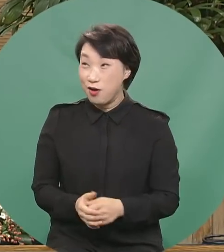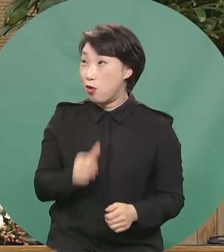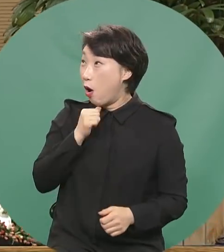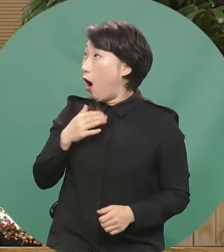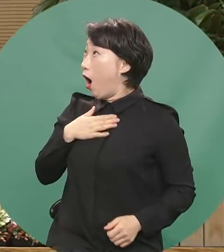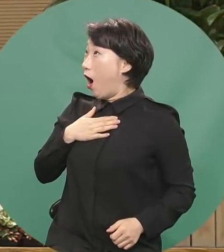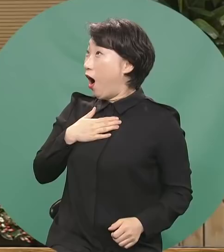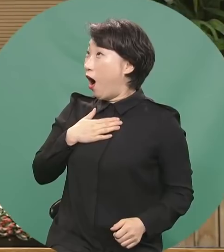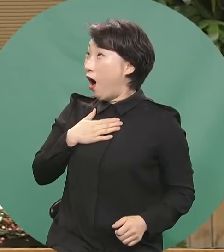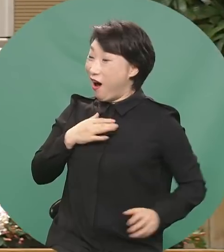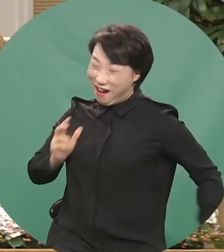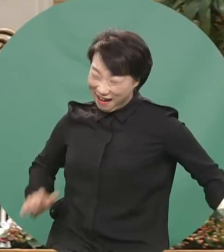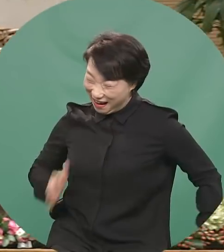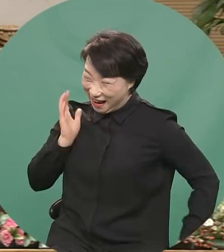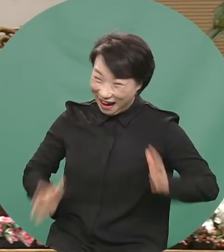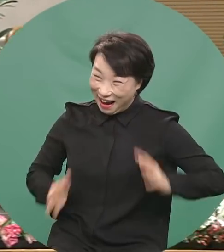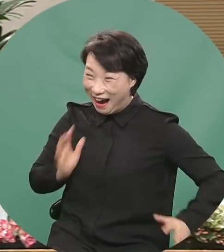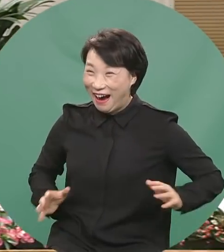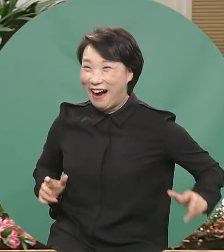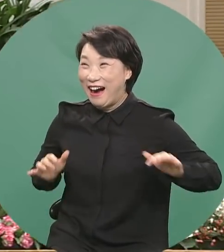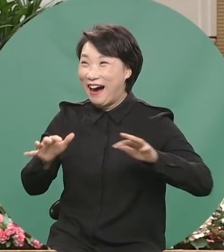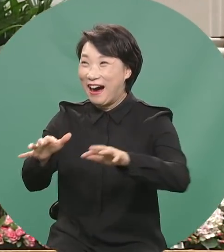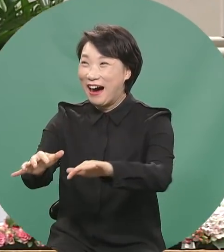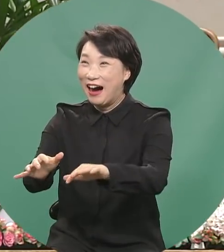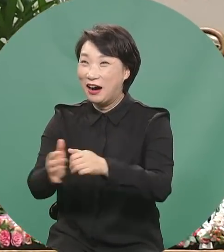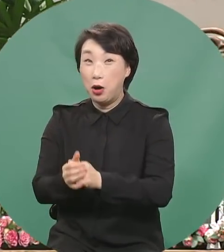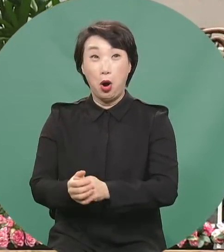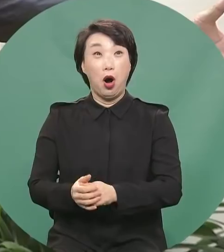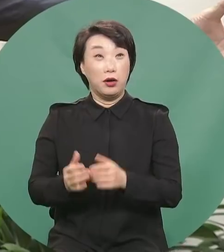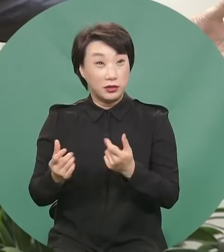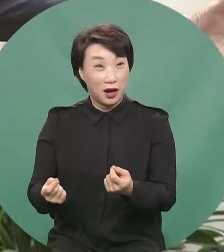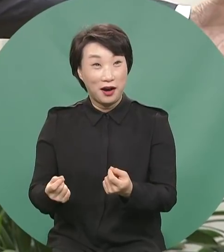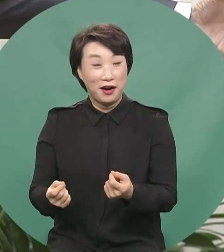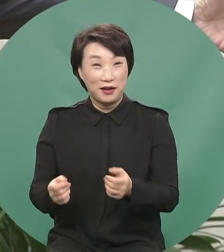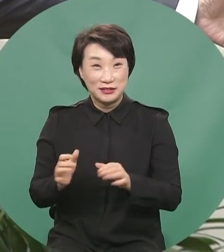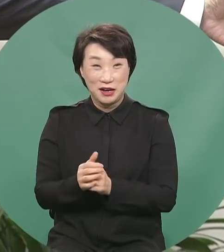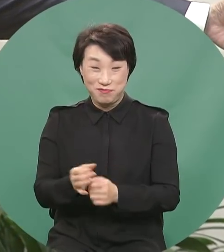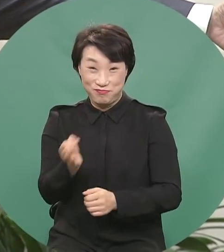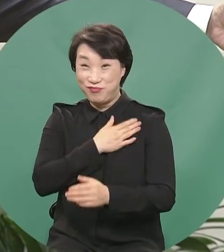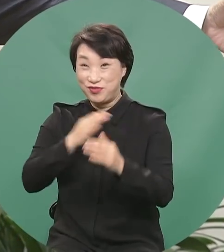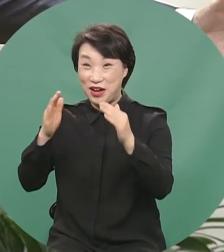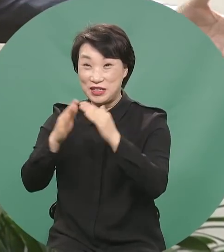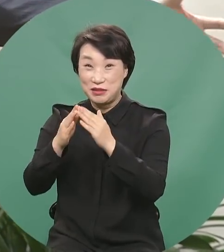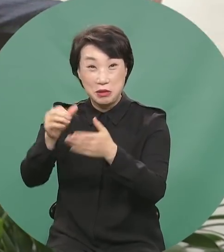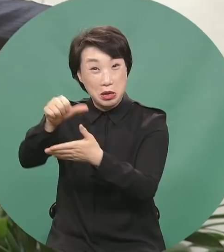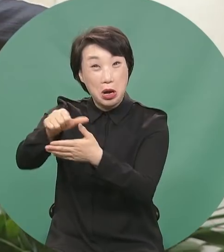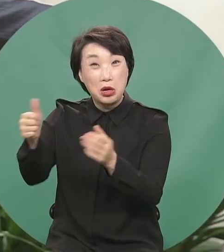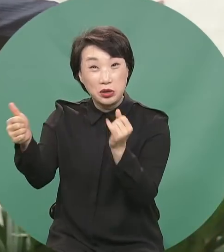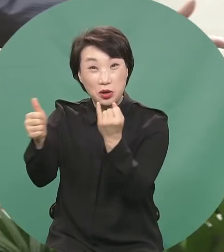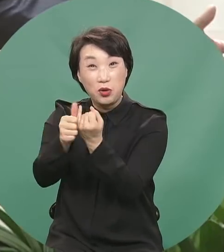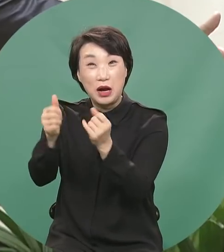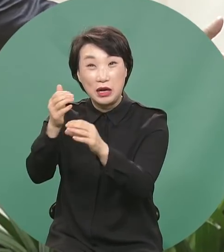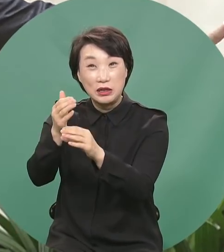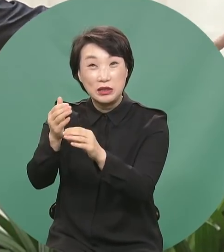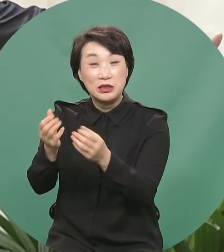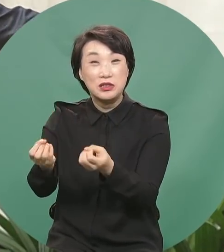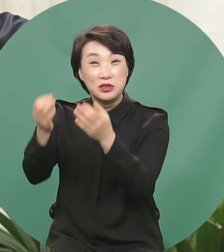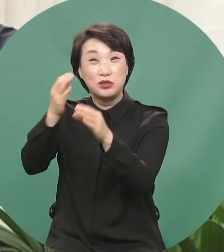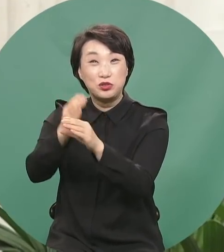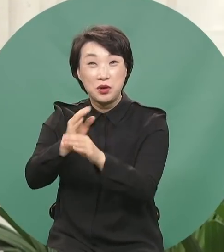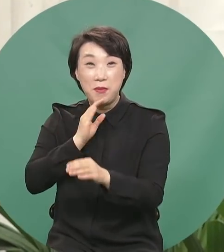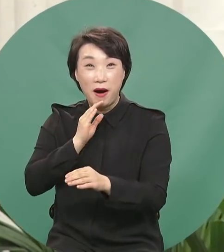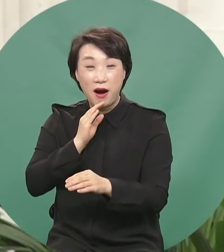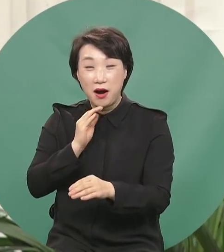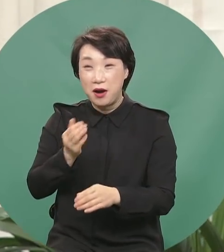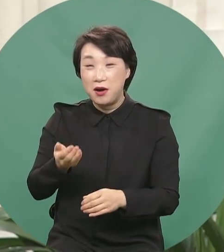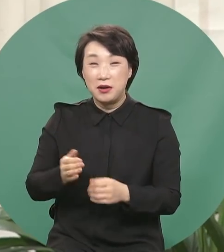때를 지어갔습니다. 가보니까 역시 부잣집 맏아들 장가가는 집에